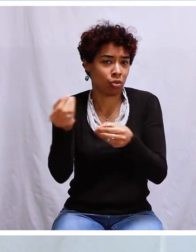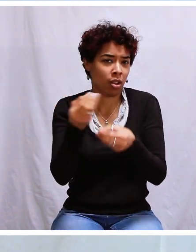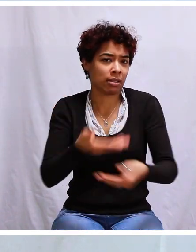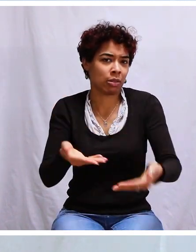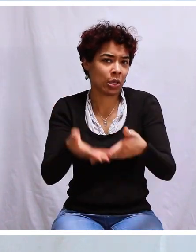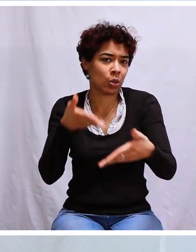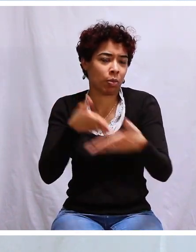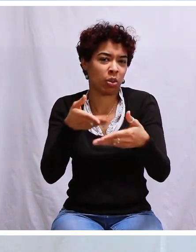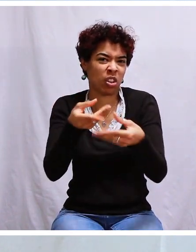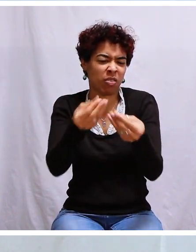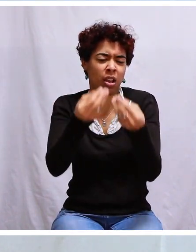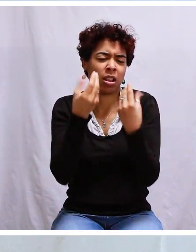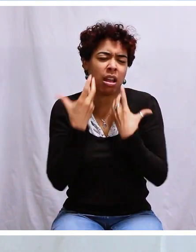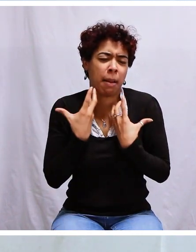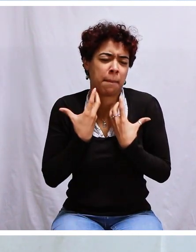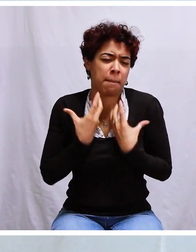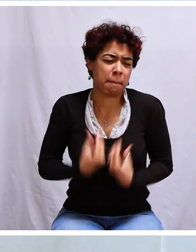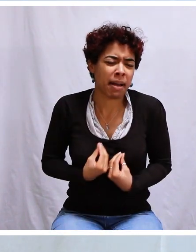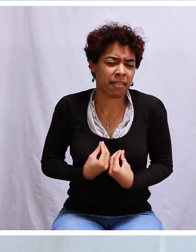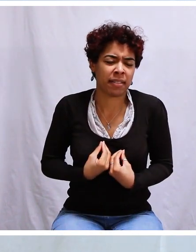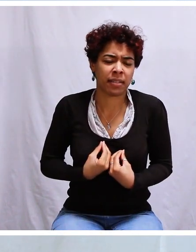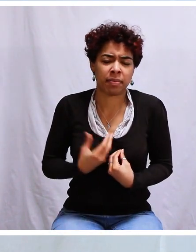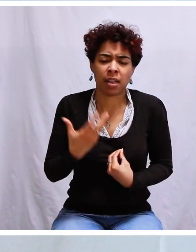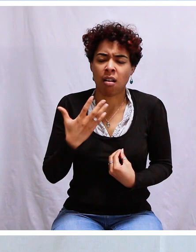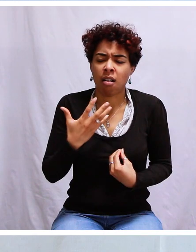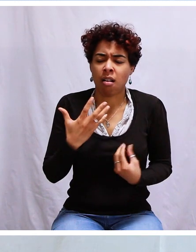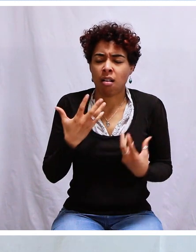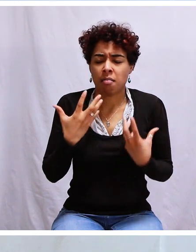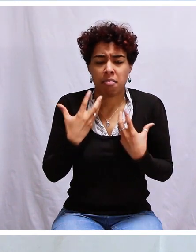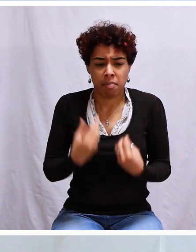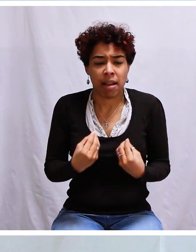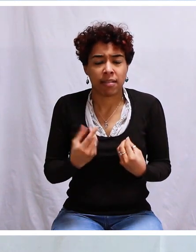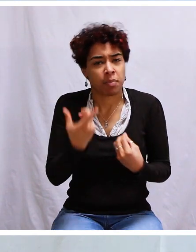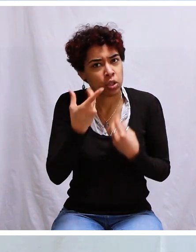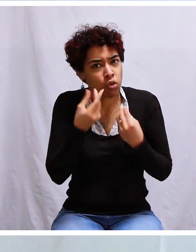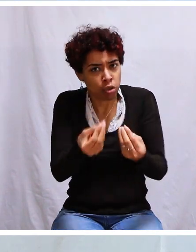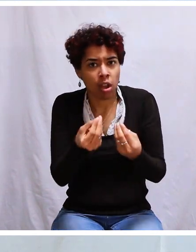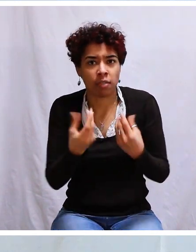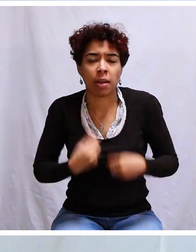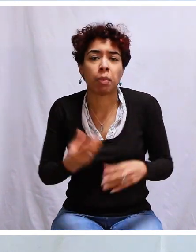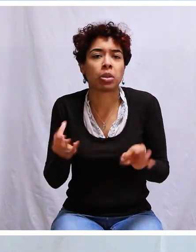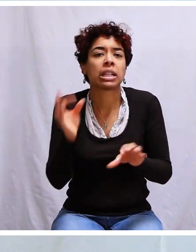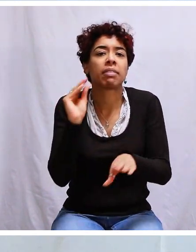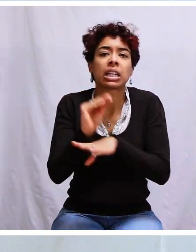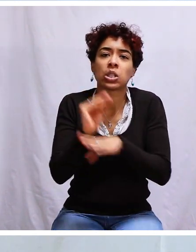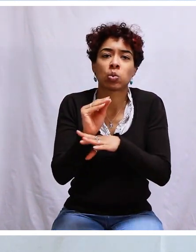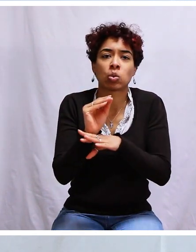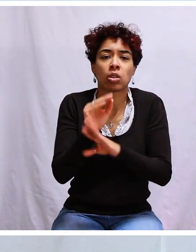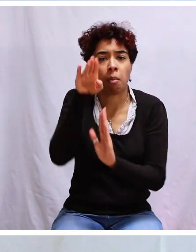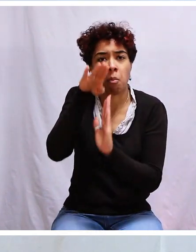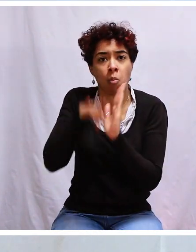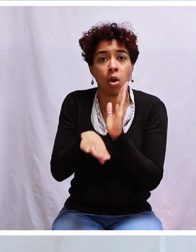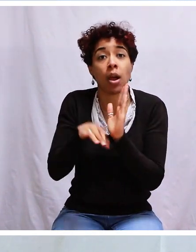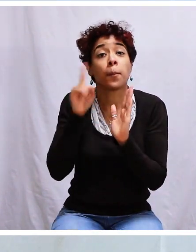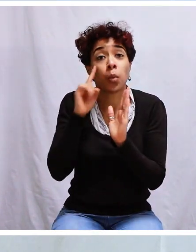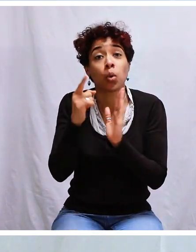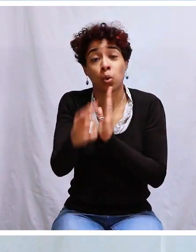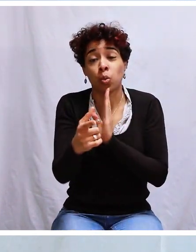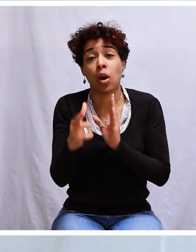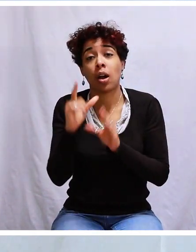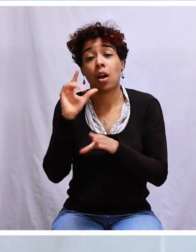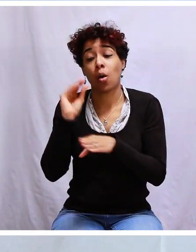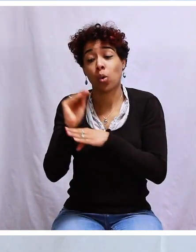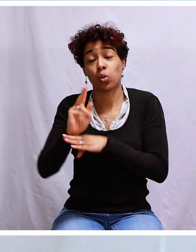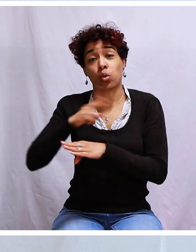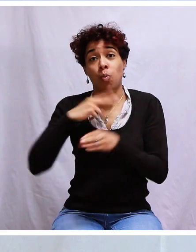t'affaiblir à plein de niveaux de ressources que tu as. Et de dire je t'affaiblis dans tes ressources pour t'amener dans ma ressource à moi, qui